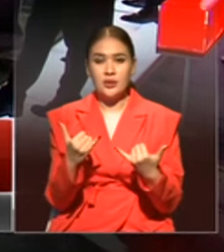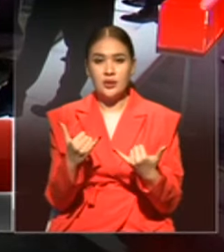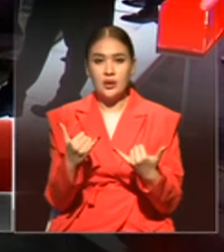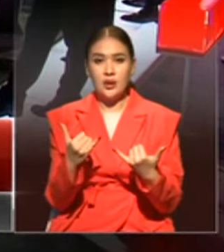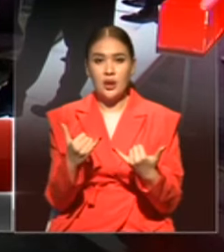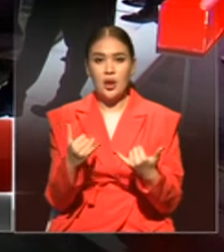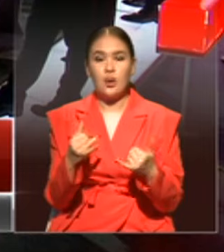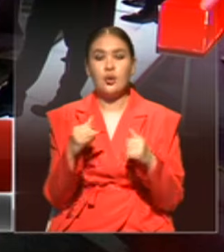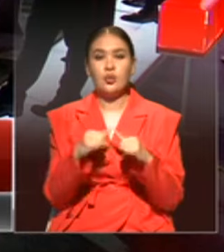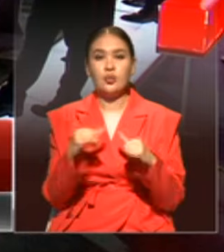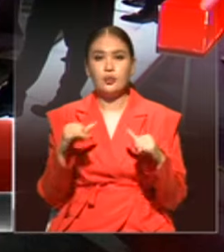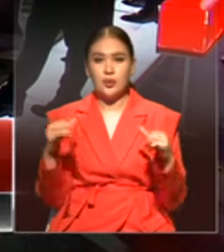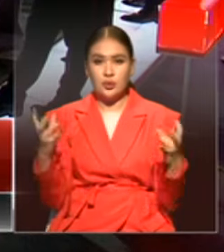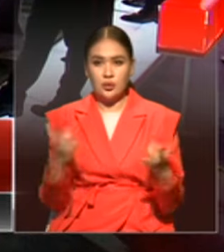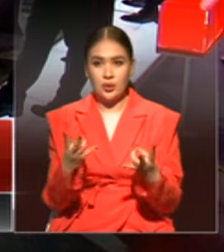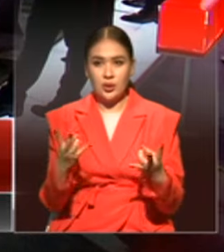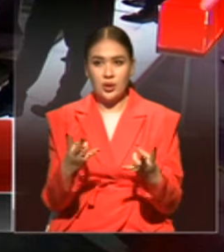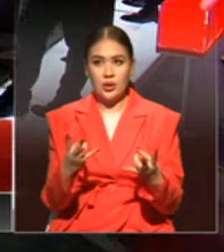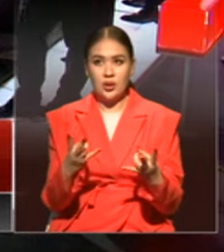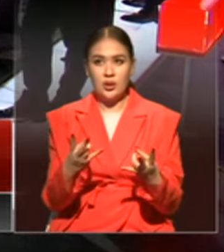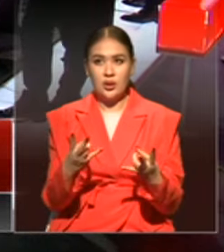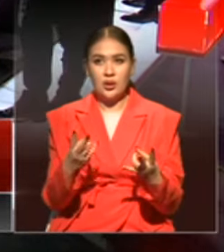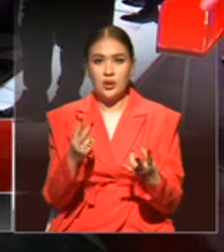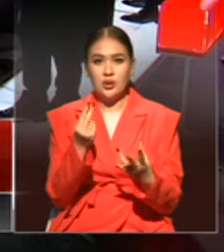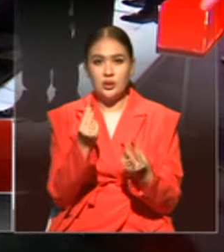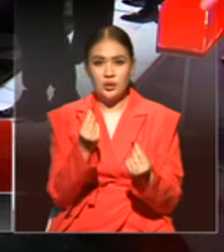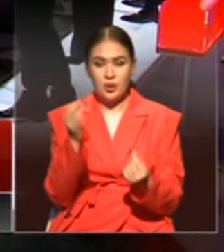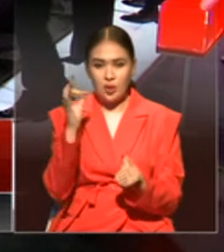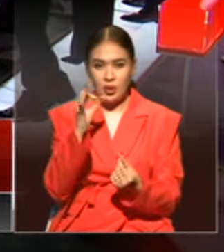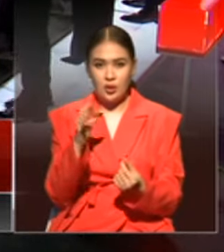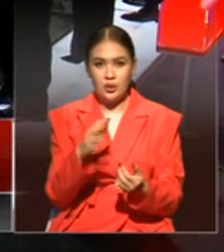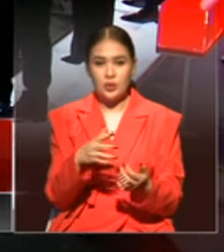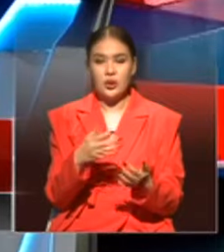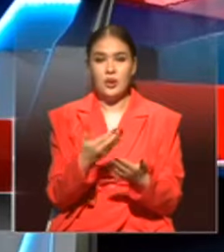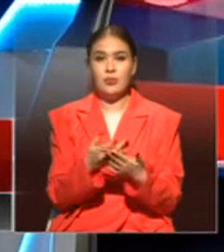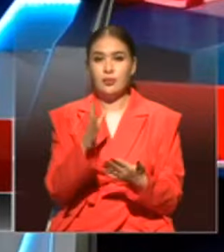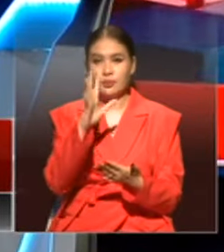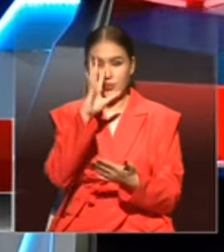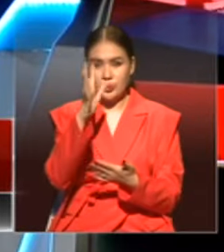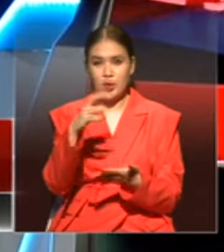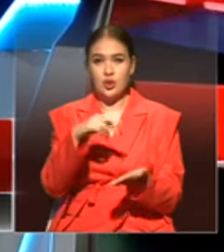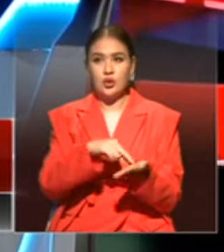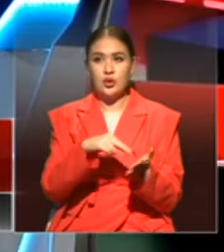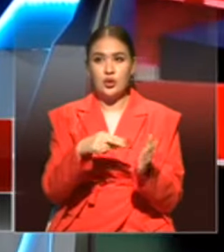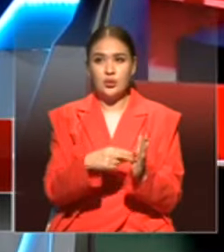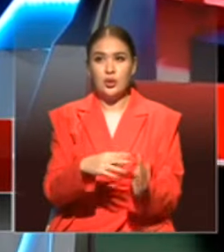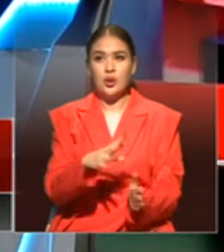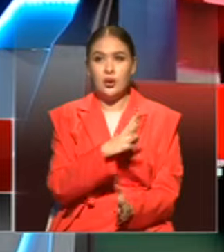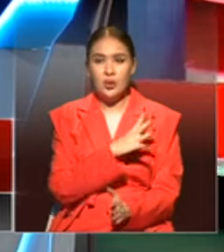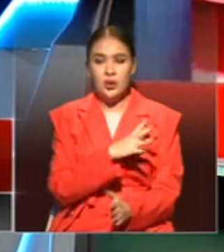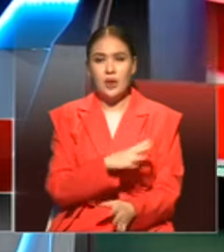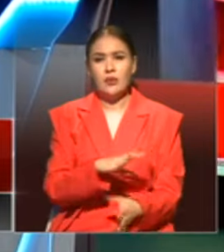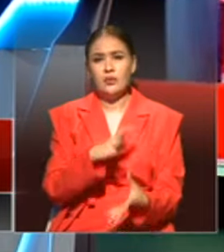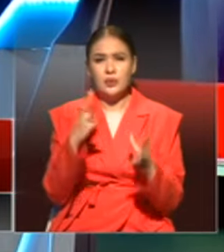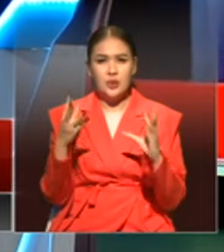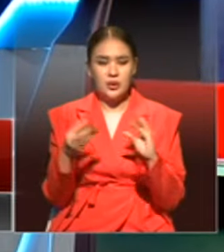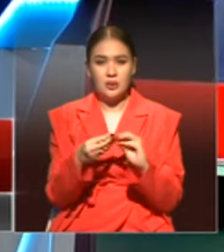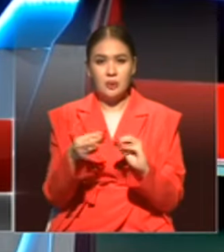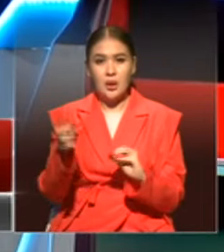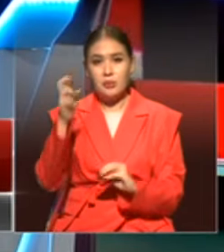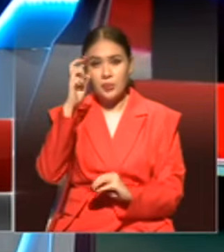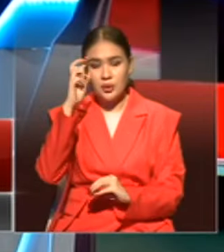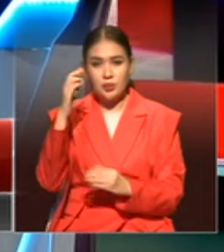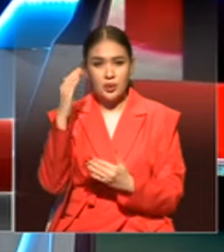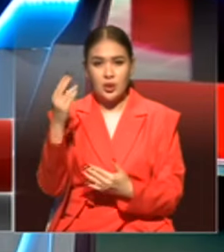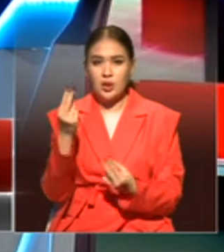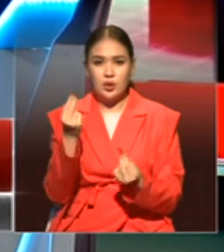еселеп көбейту керек. Осыны бір 5 жылдық мен жоспар құрдым. Принципе, мемлекеттен